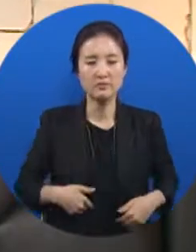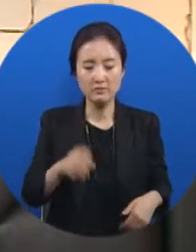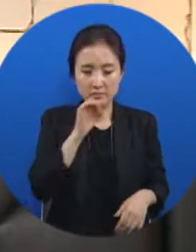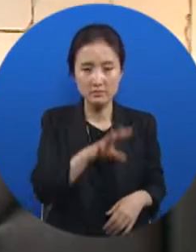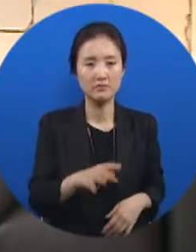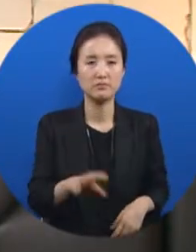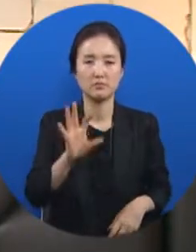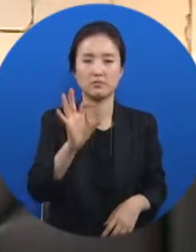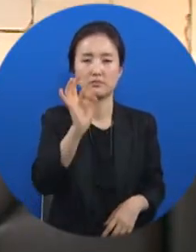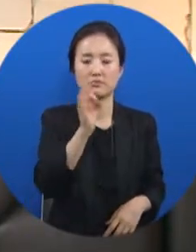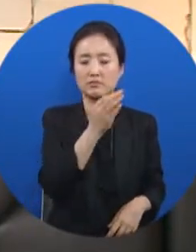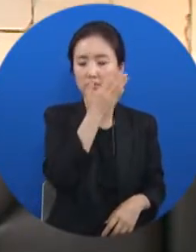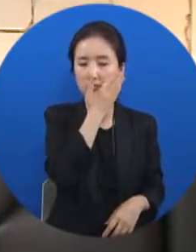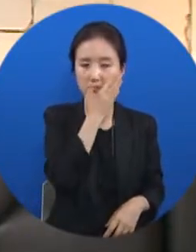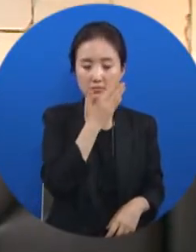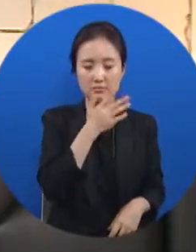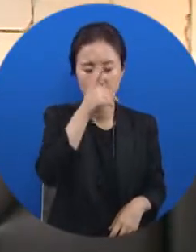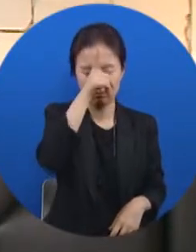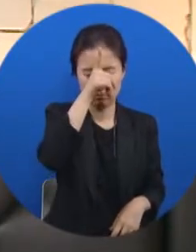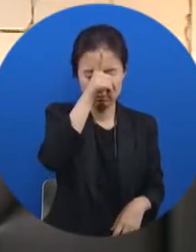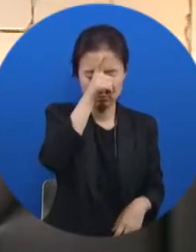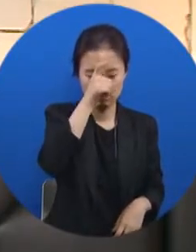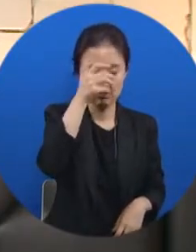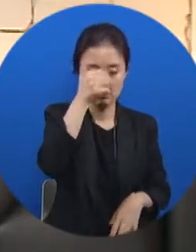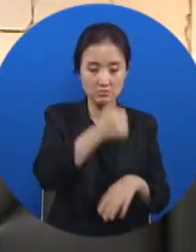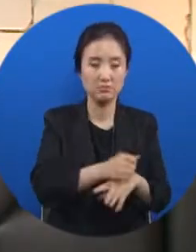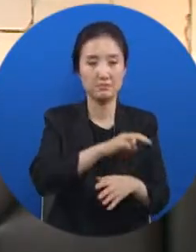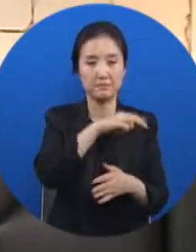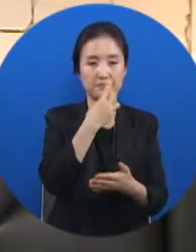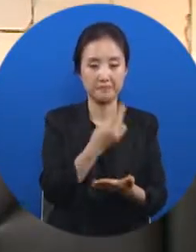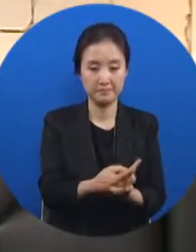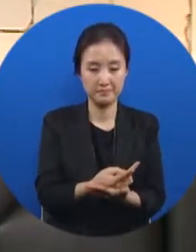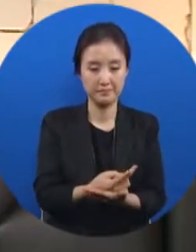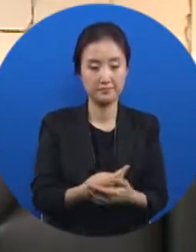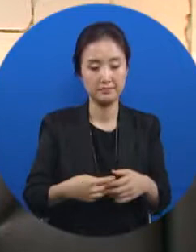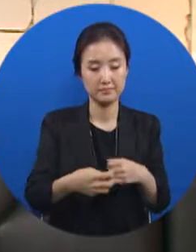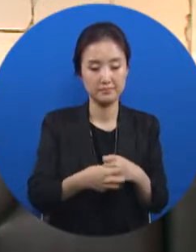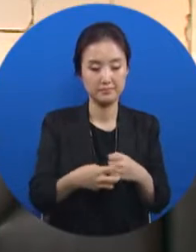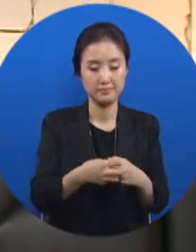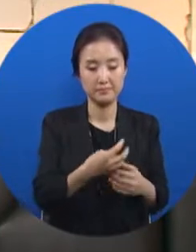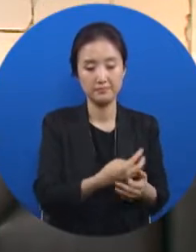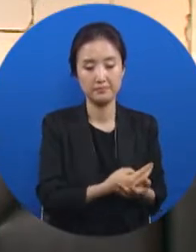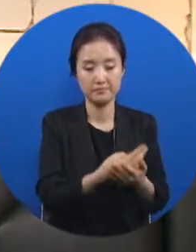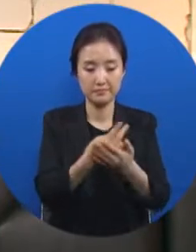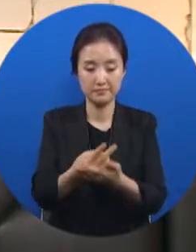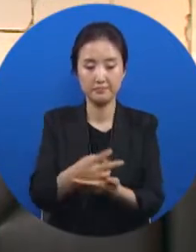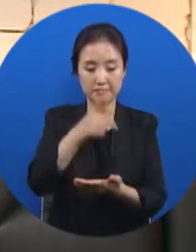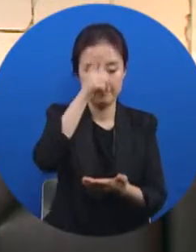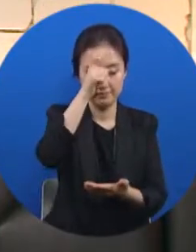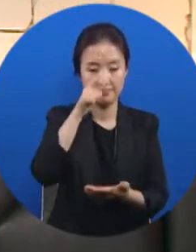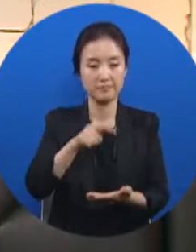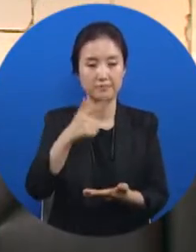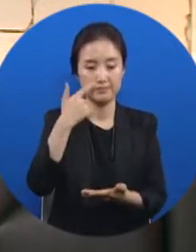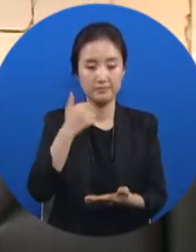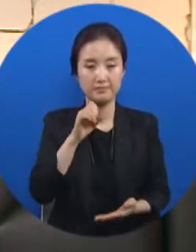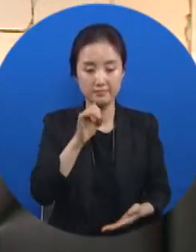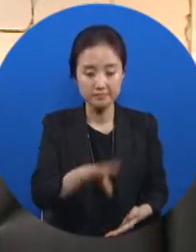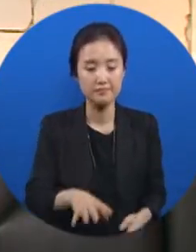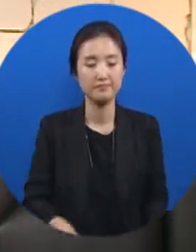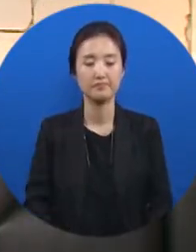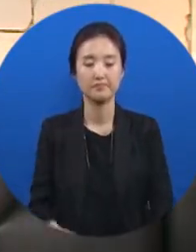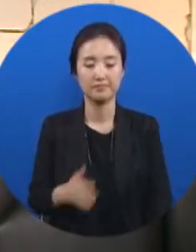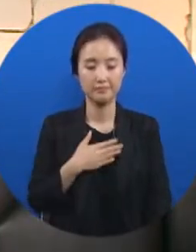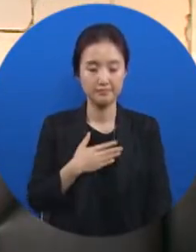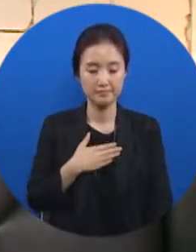거야. 참다가 쓰러지셔서 응급실 갔다 오고 또 안 가시길래, 제가 아버지 그러면